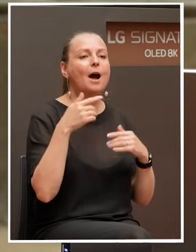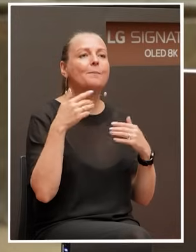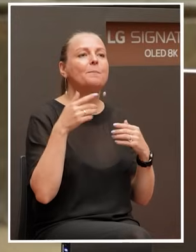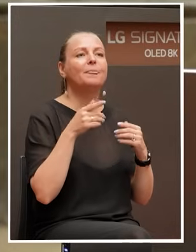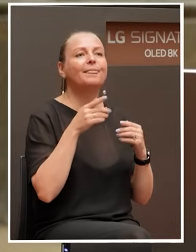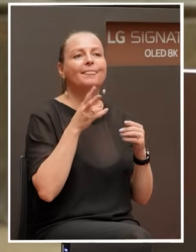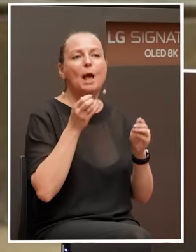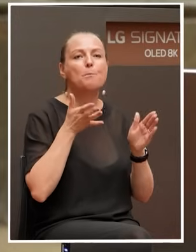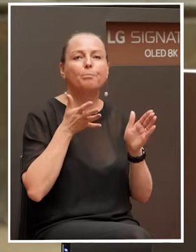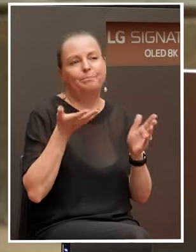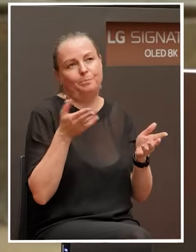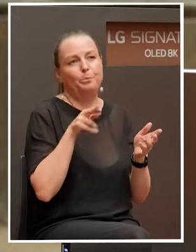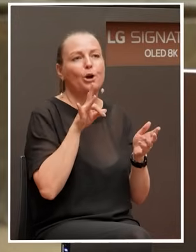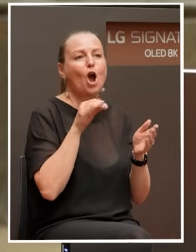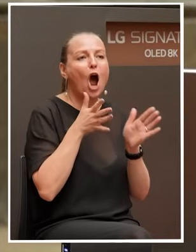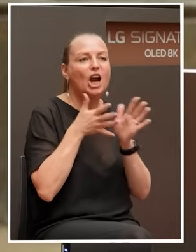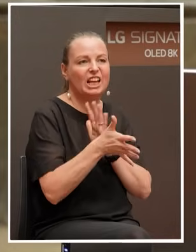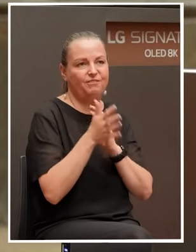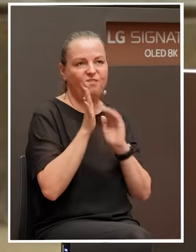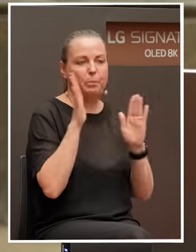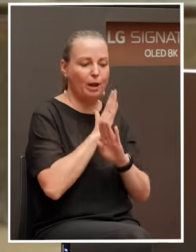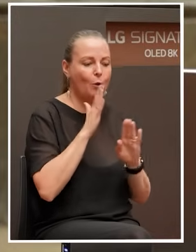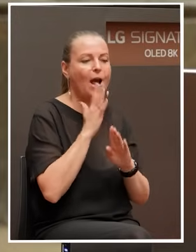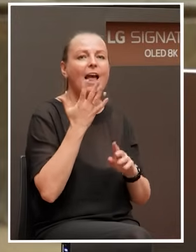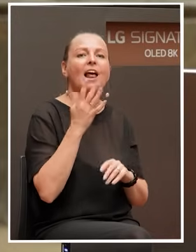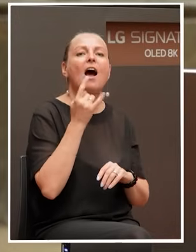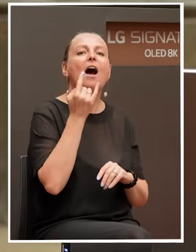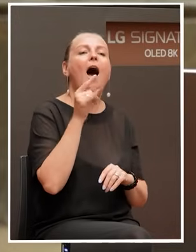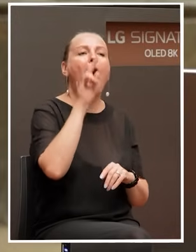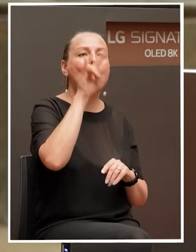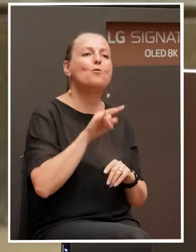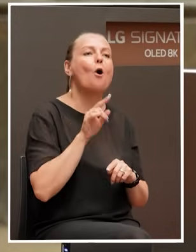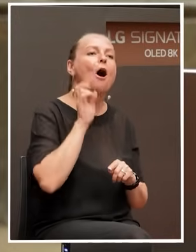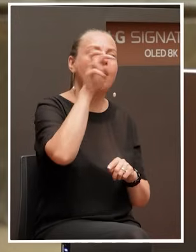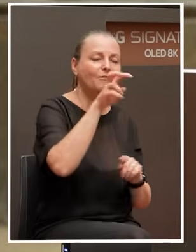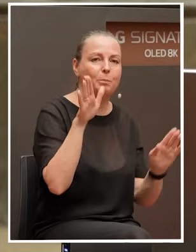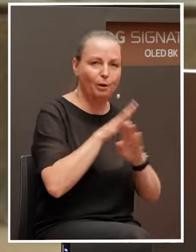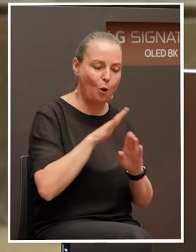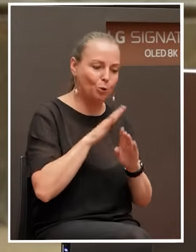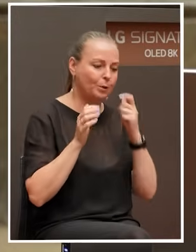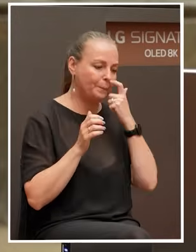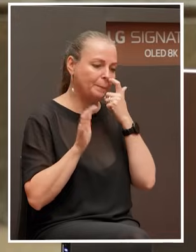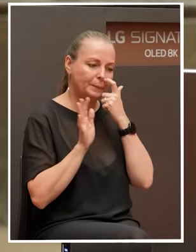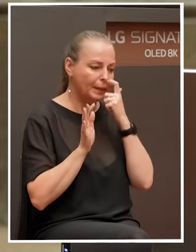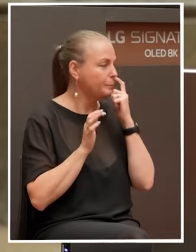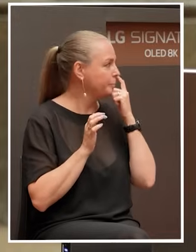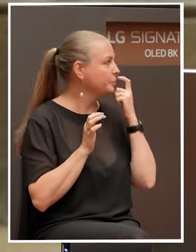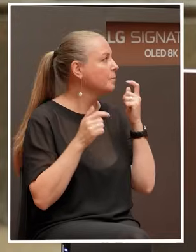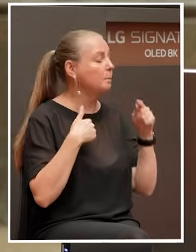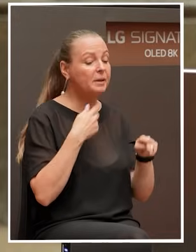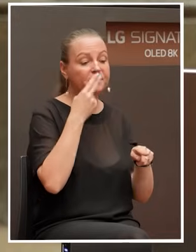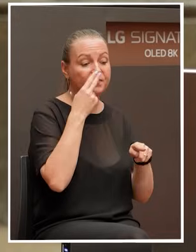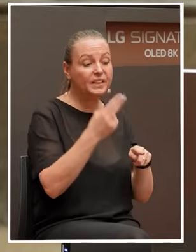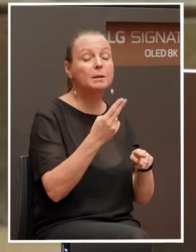природу, прорывом, значит, как взглядом в окно Альберти, иллюзорное, мы